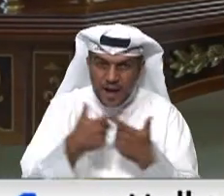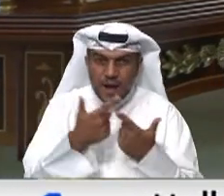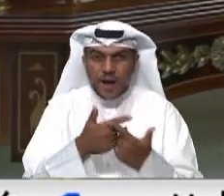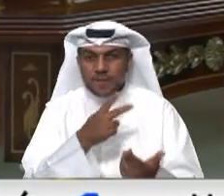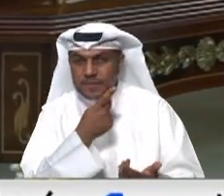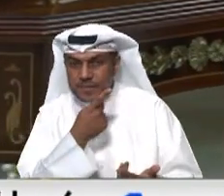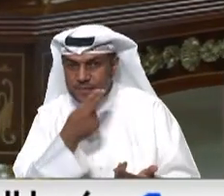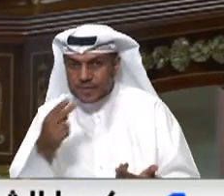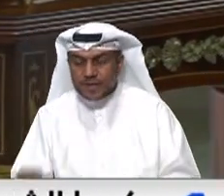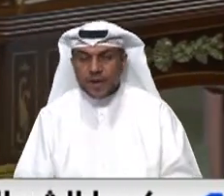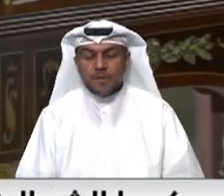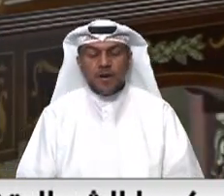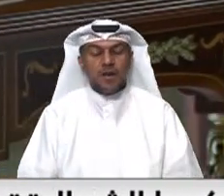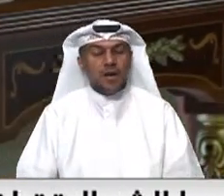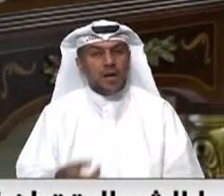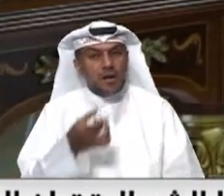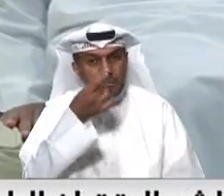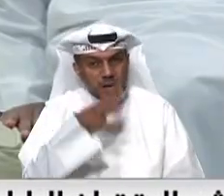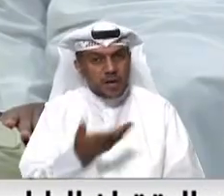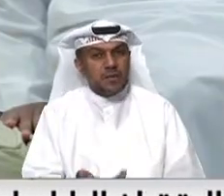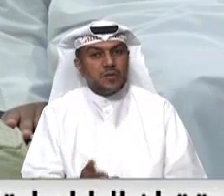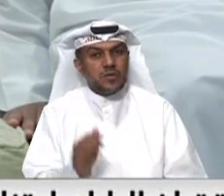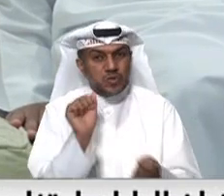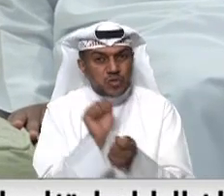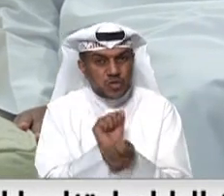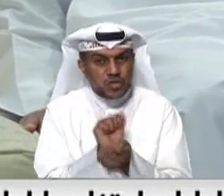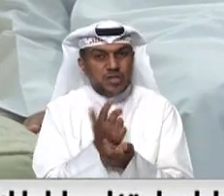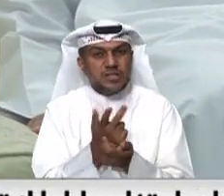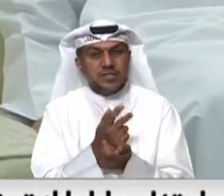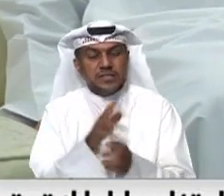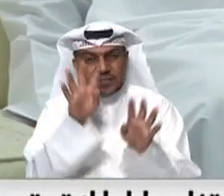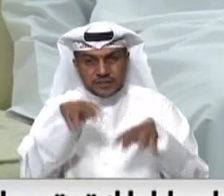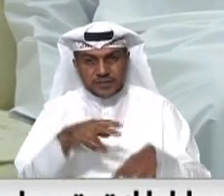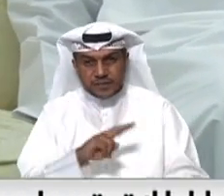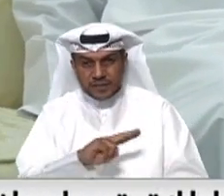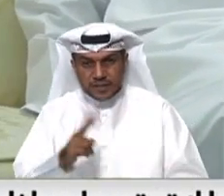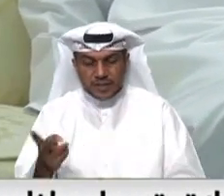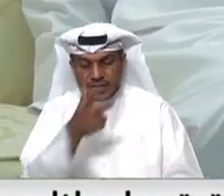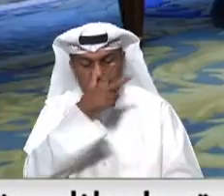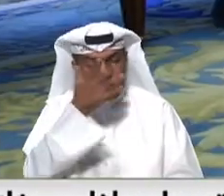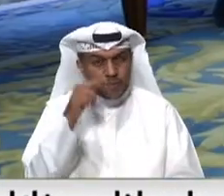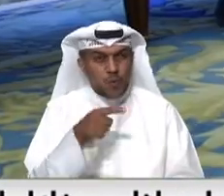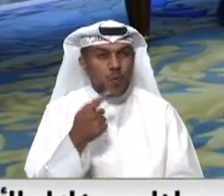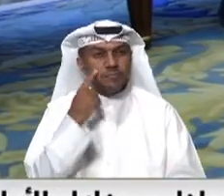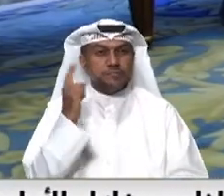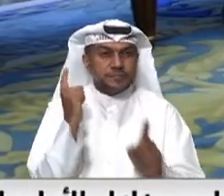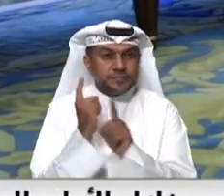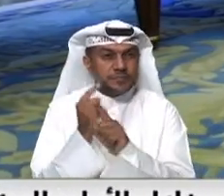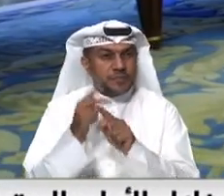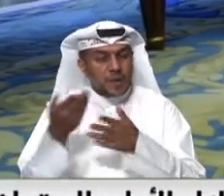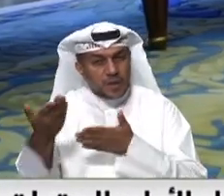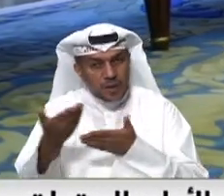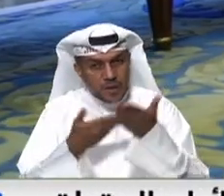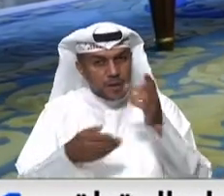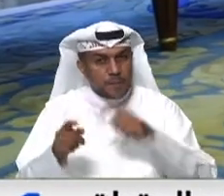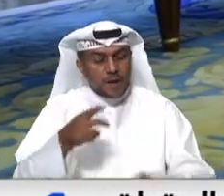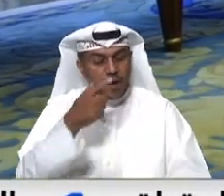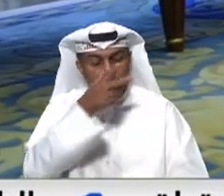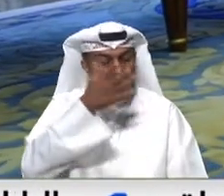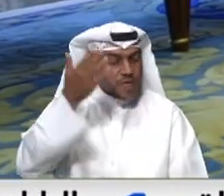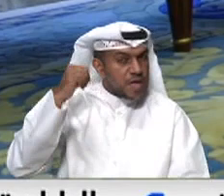ودور الدبلوماسية الكويتية تجاه هذا الملف الإنساني الهام. واستذكر وزير الخارجية خلال